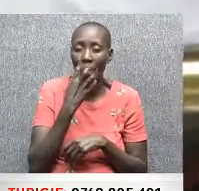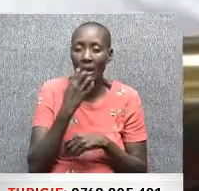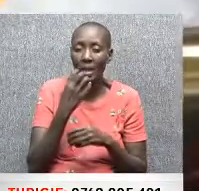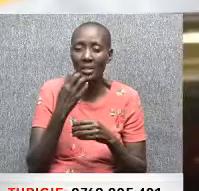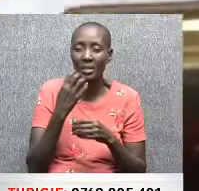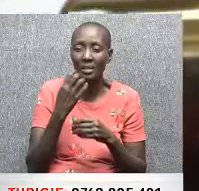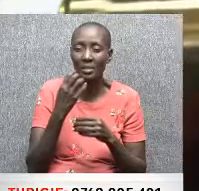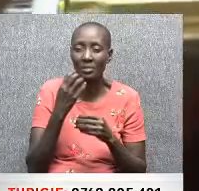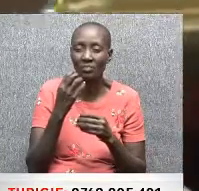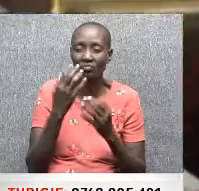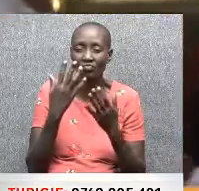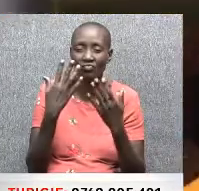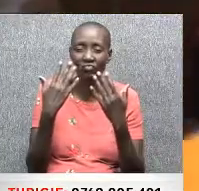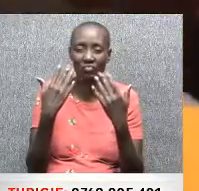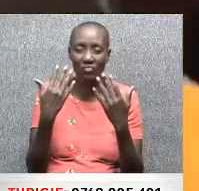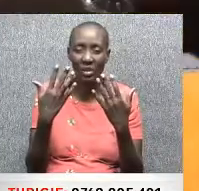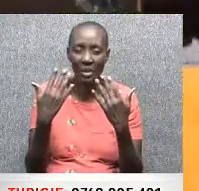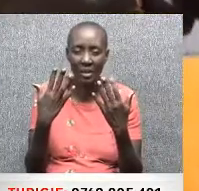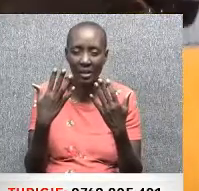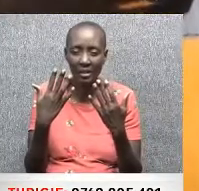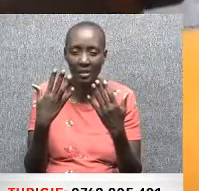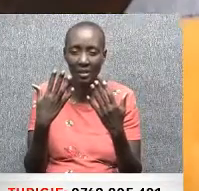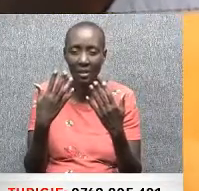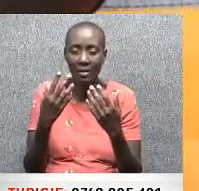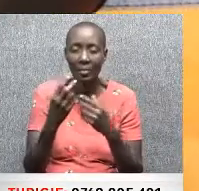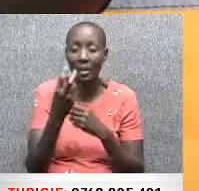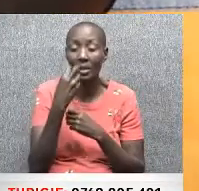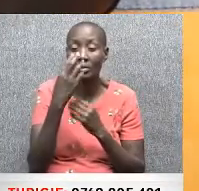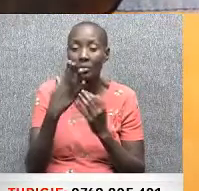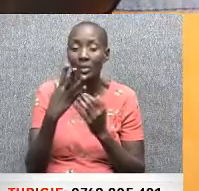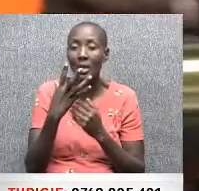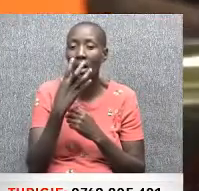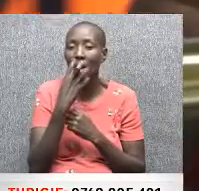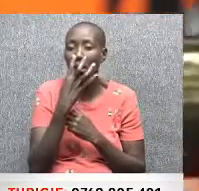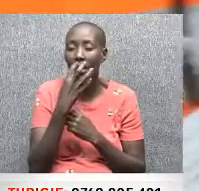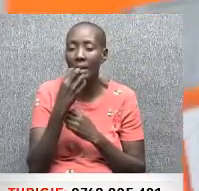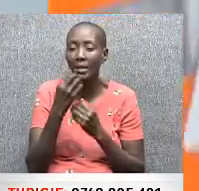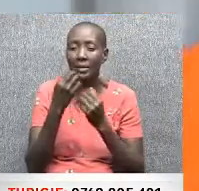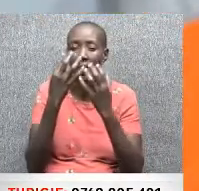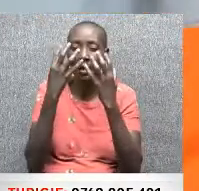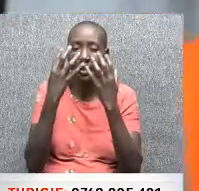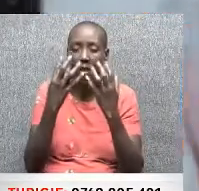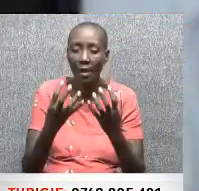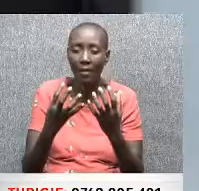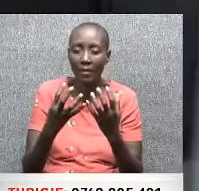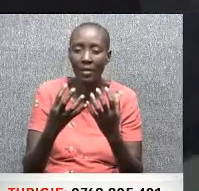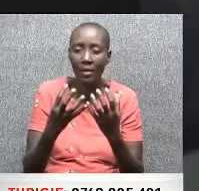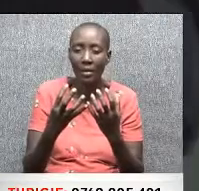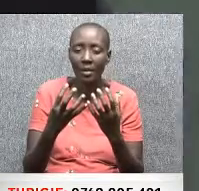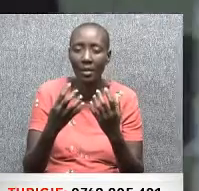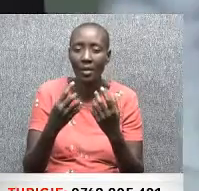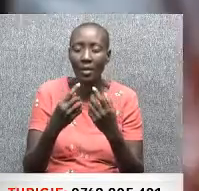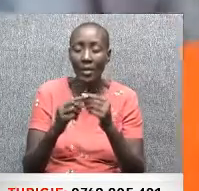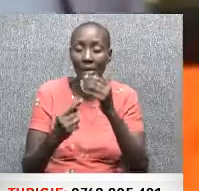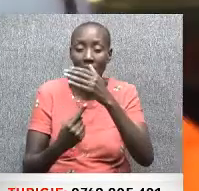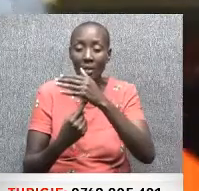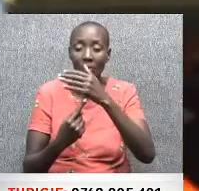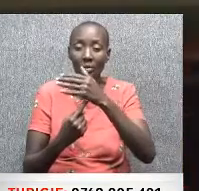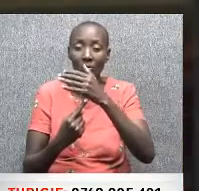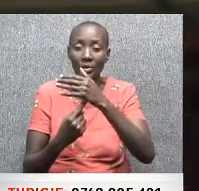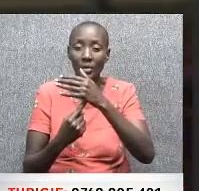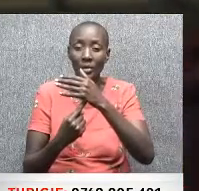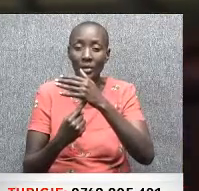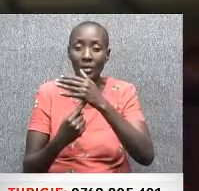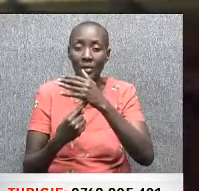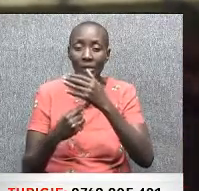Wasimamizi watakuwa wamevalia jaketi yenye rangi ya machungwa iliyokoza. Huku atakaye kuwa anashughulikia mambo ya kiteknolojia atakuwa